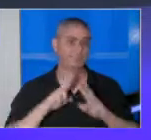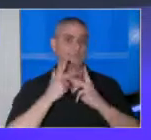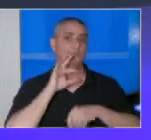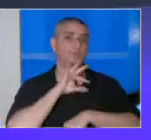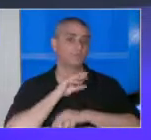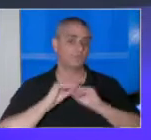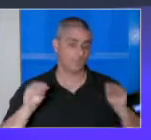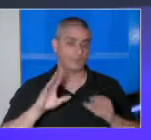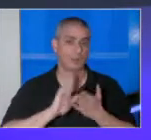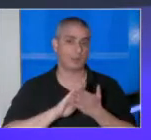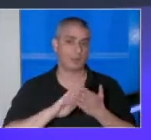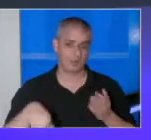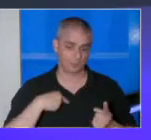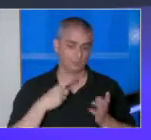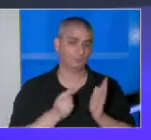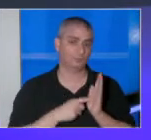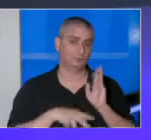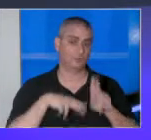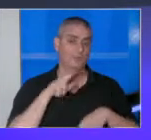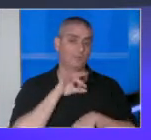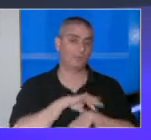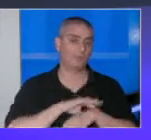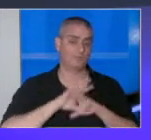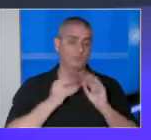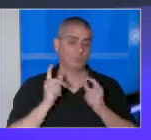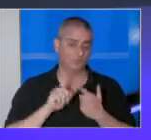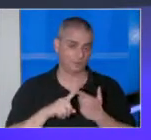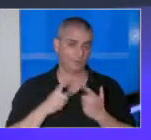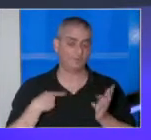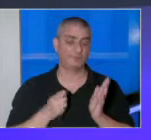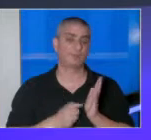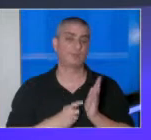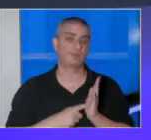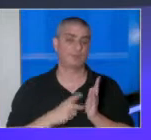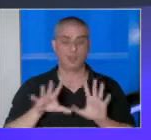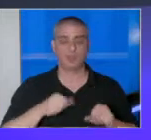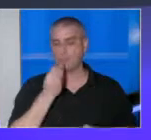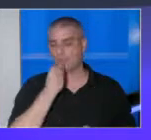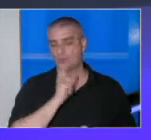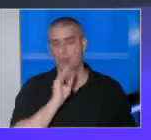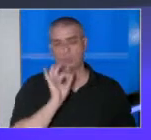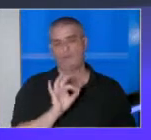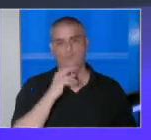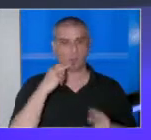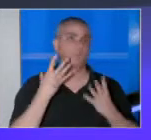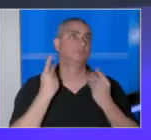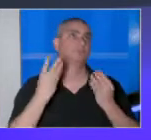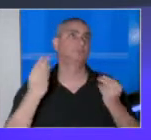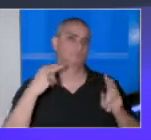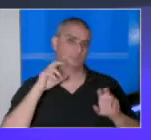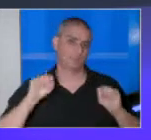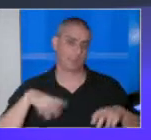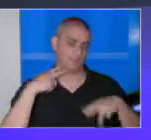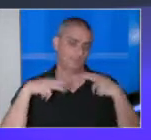המורים והגננות, אנחנו דרשנו טיפולים רפואיים משלימים, ואנחנו דרשנו טייק-אווי כדי לא לפגוע ברבבות